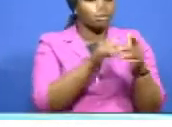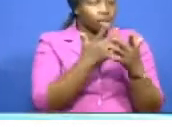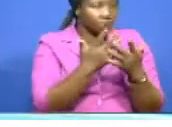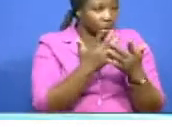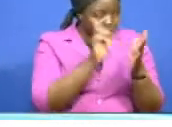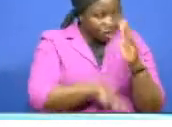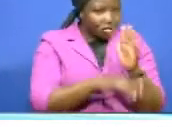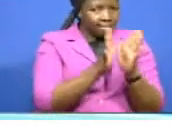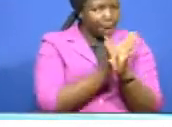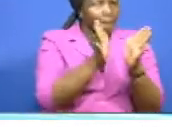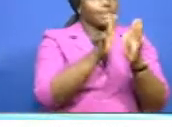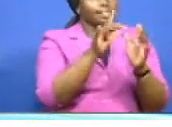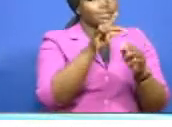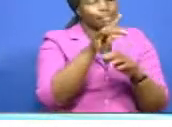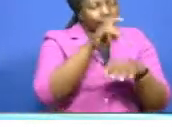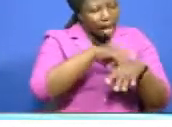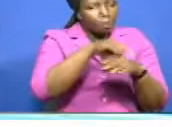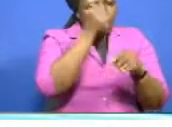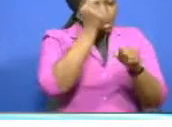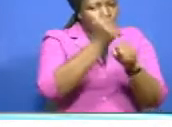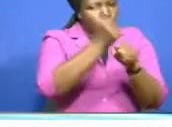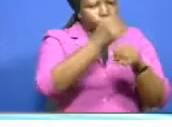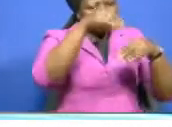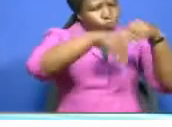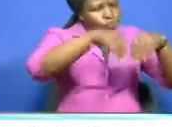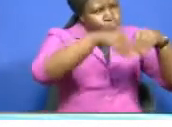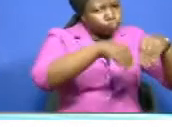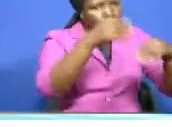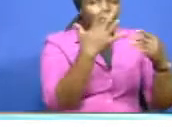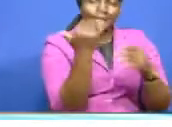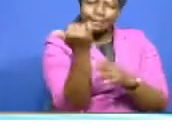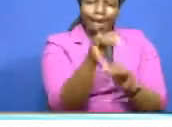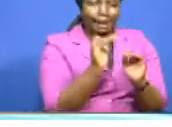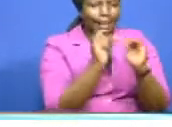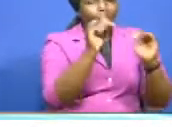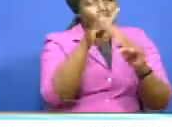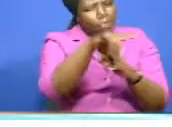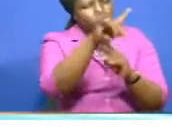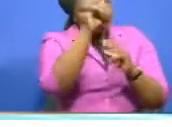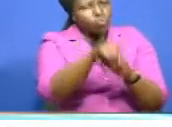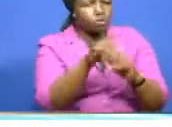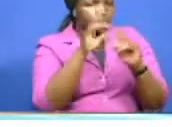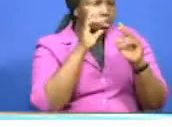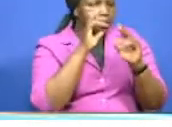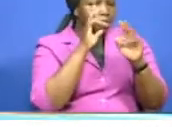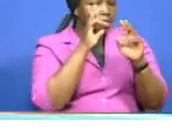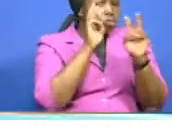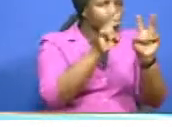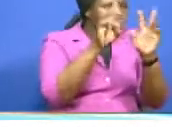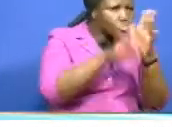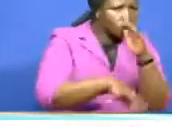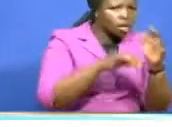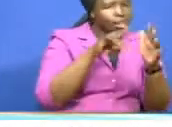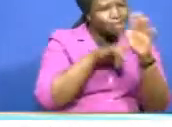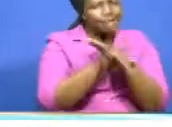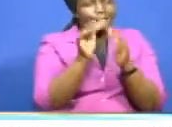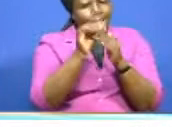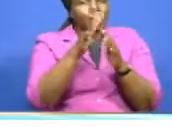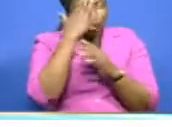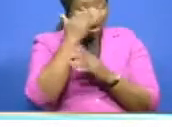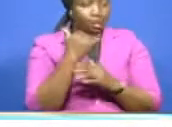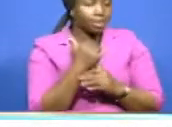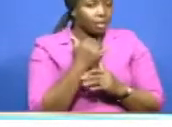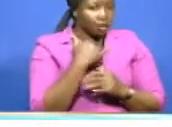ambacho wananchi wanapopiga uchaguzi katika kiwango chochote wanastahili kuangalia kwa kiongozi. Kuna wale viongozi ambao